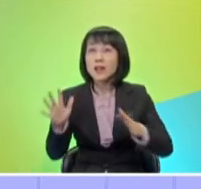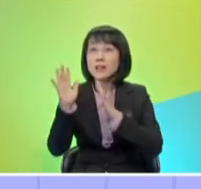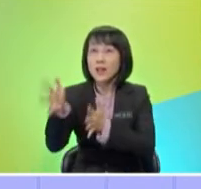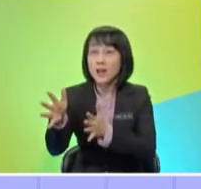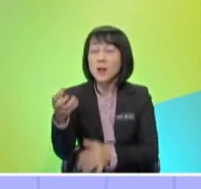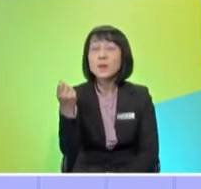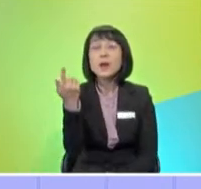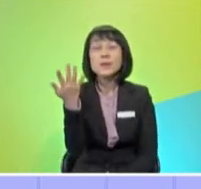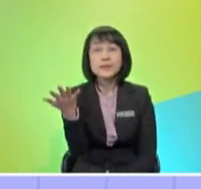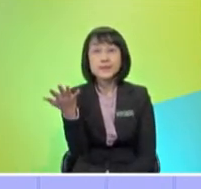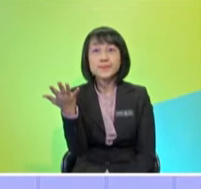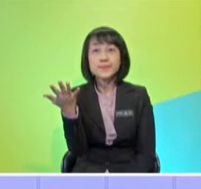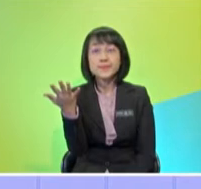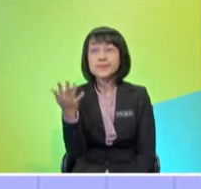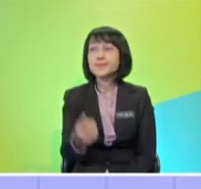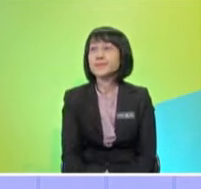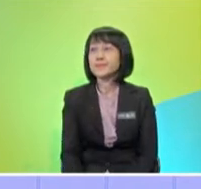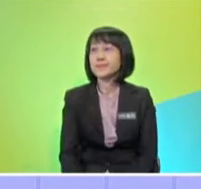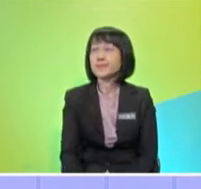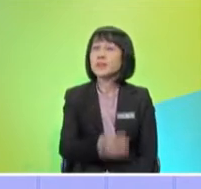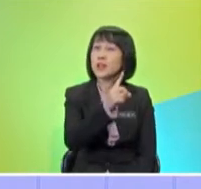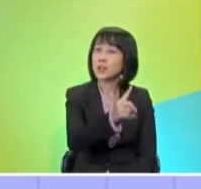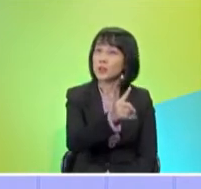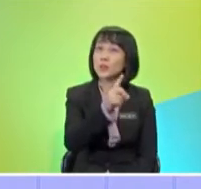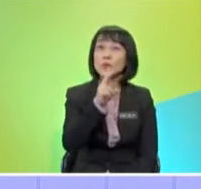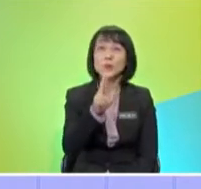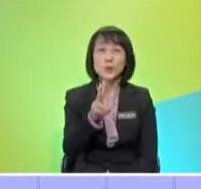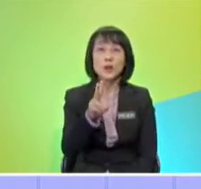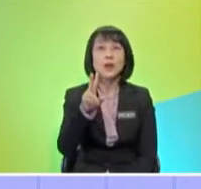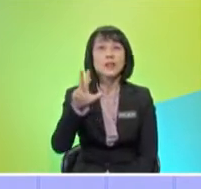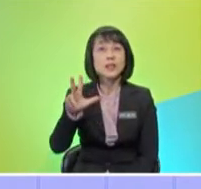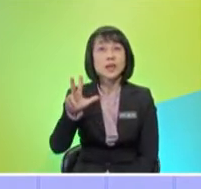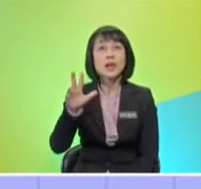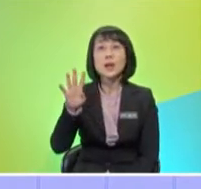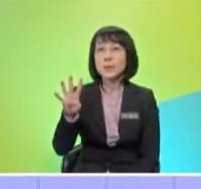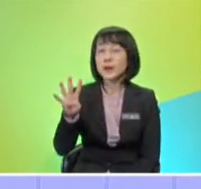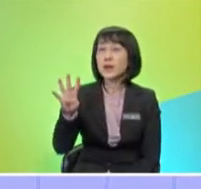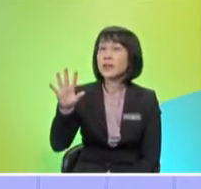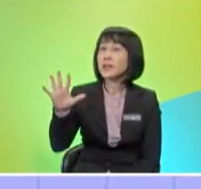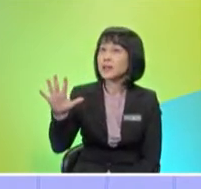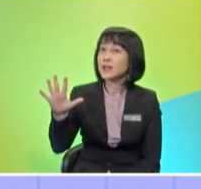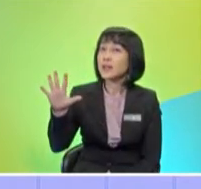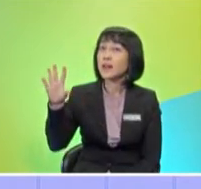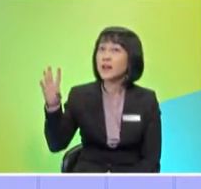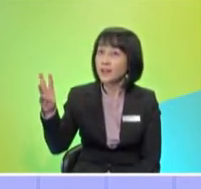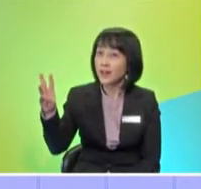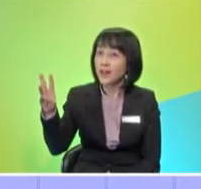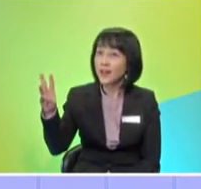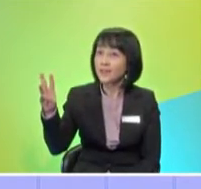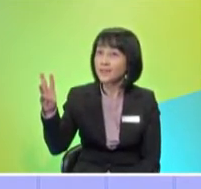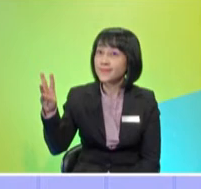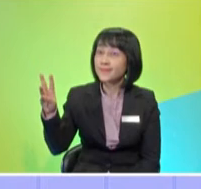di situ kita ada satu dua tiga empat lima enam